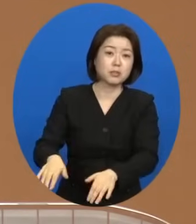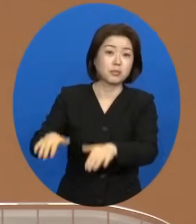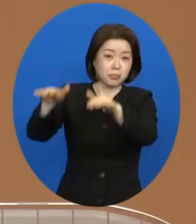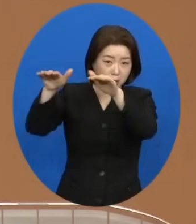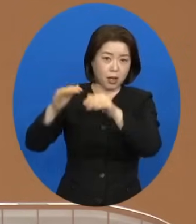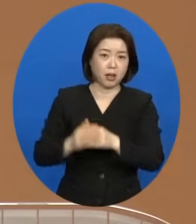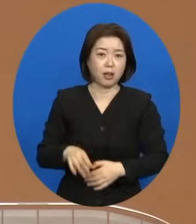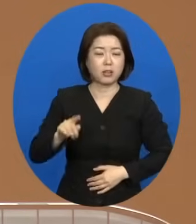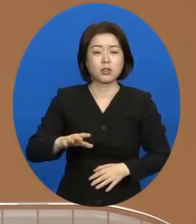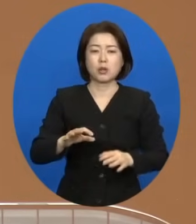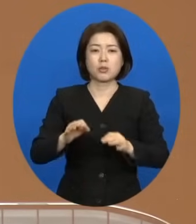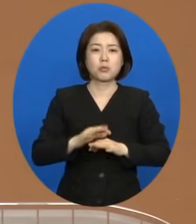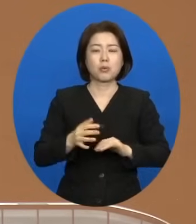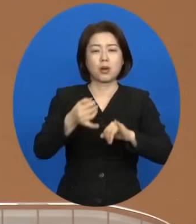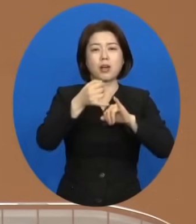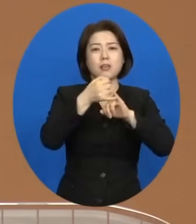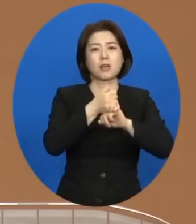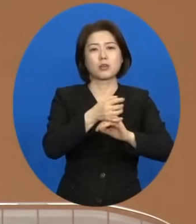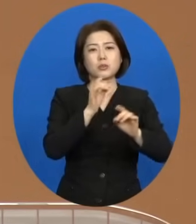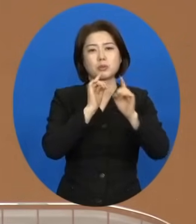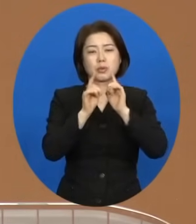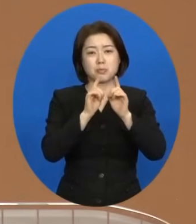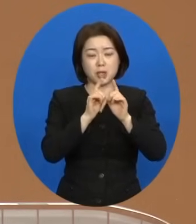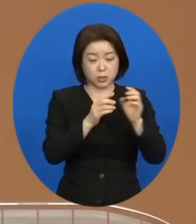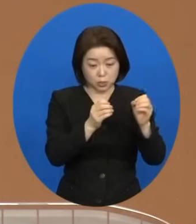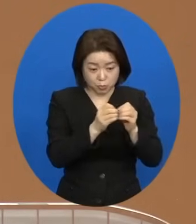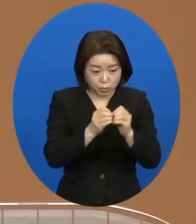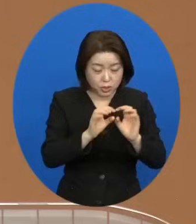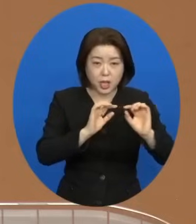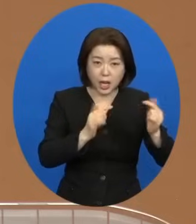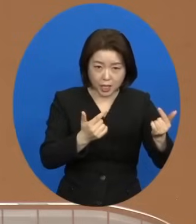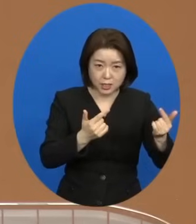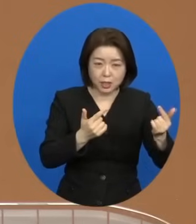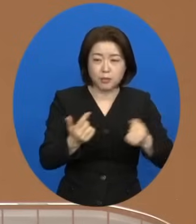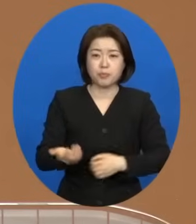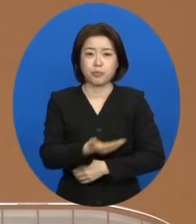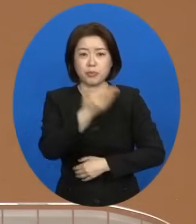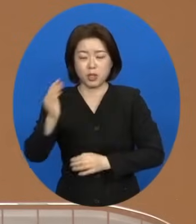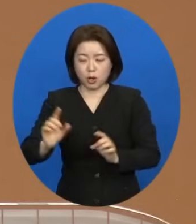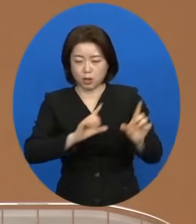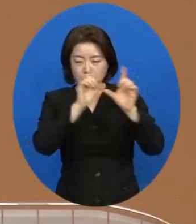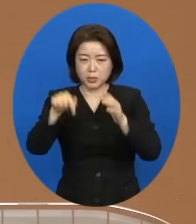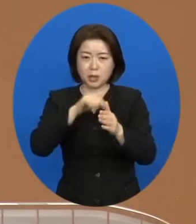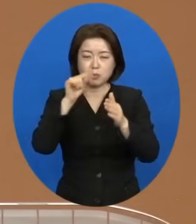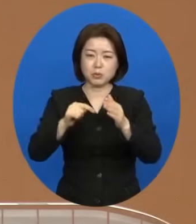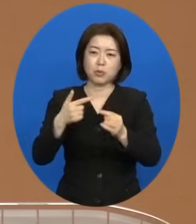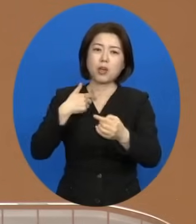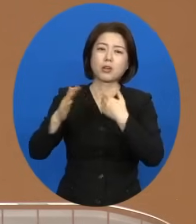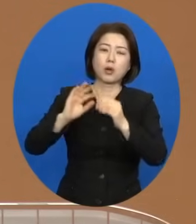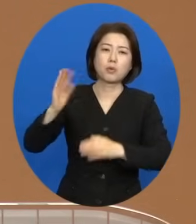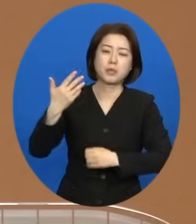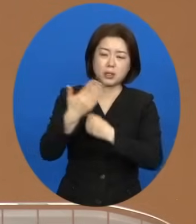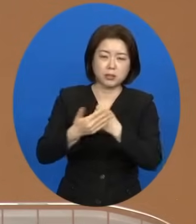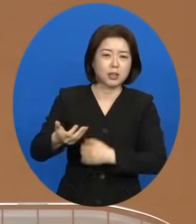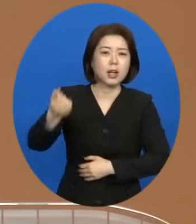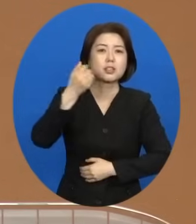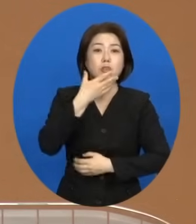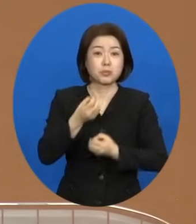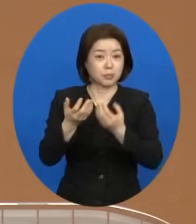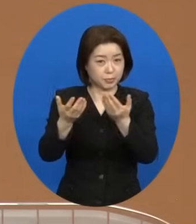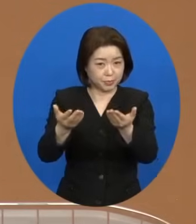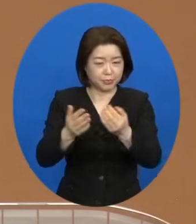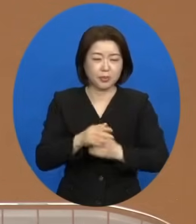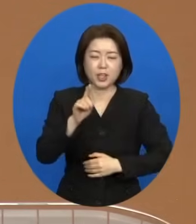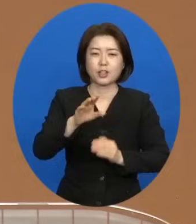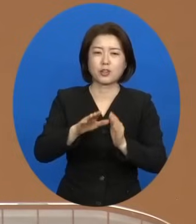이런 놀라운 약속의 말씀들이 문자가 아니라 여러분들의 삶에서 경험되는 은혜를 누리시기를 축복합니다 그럴 때